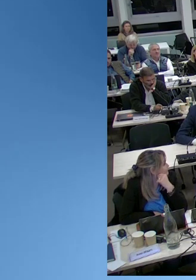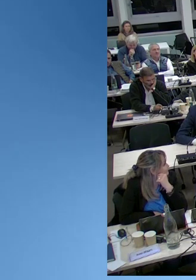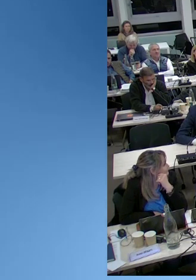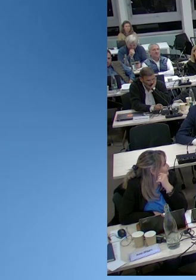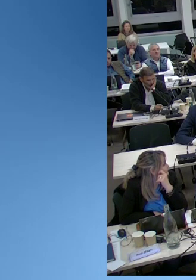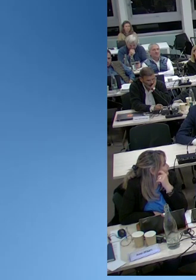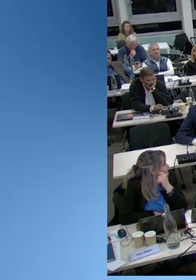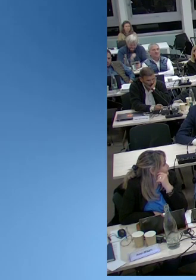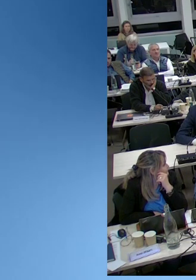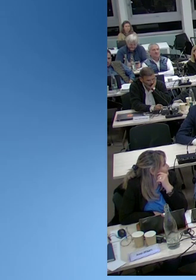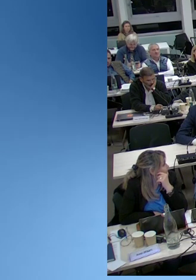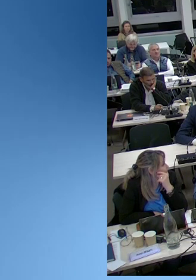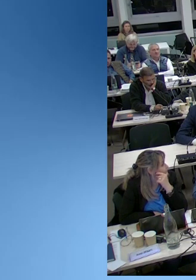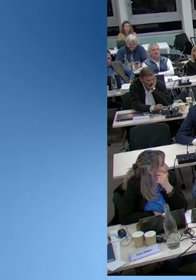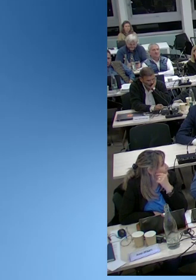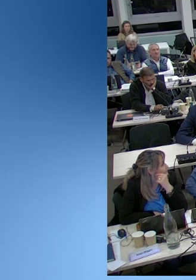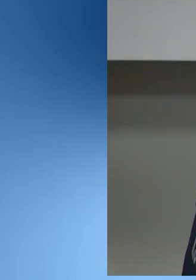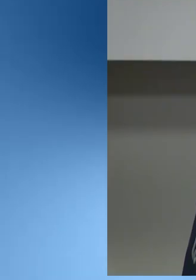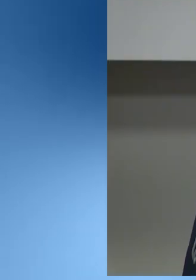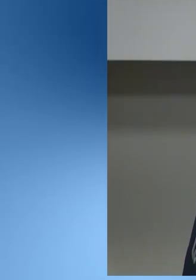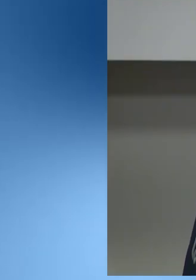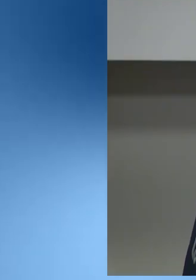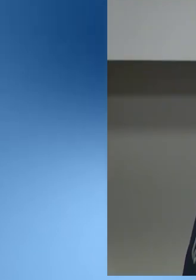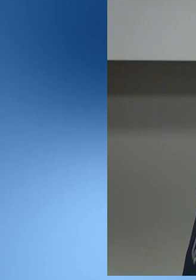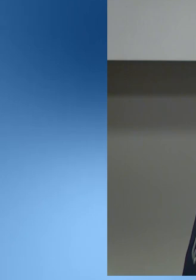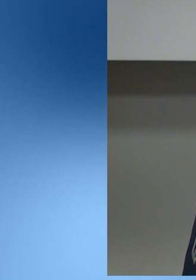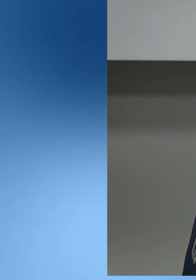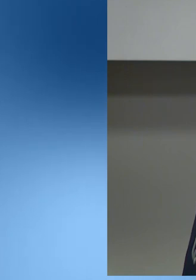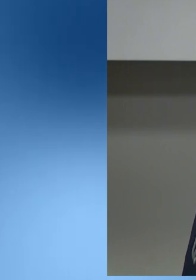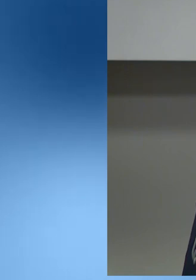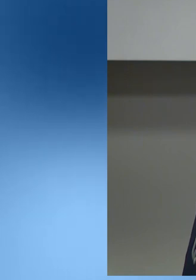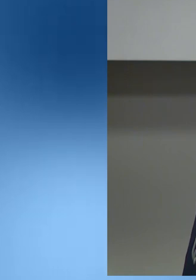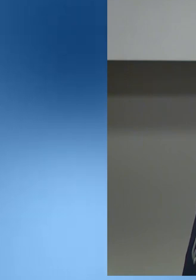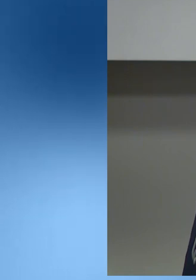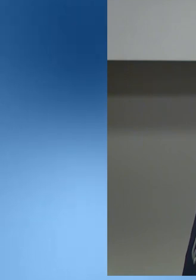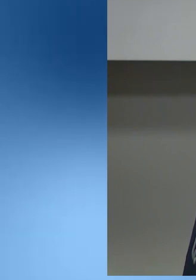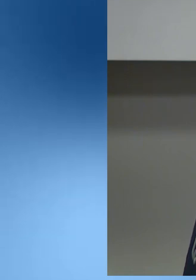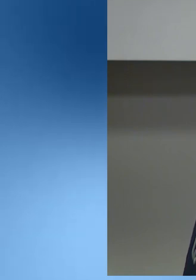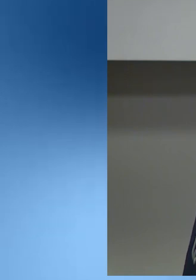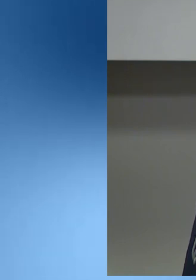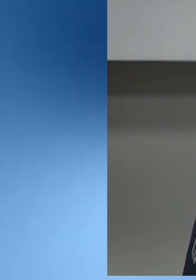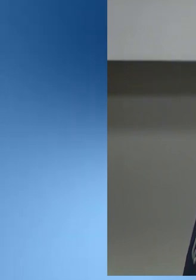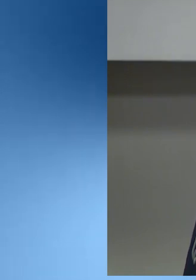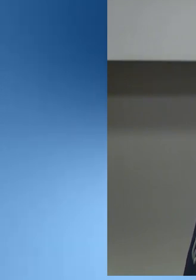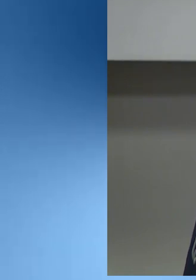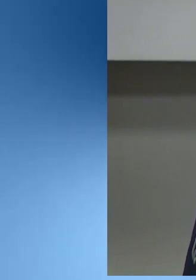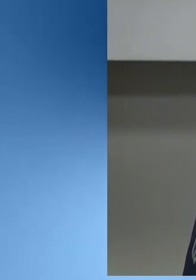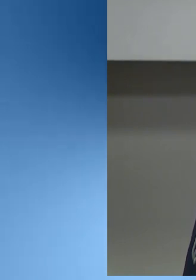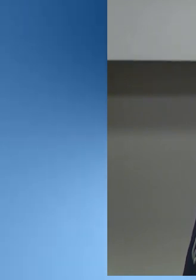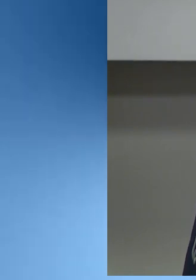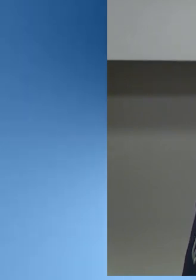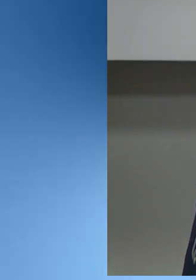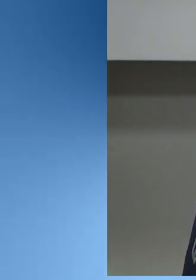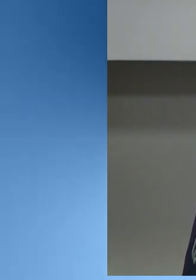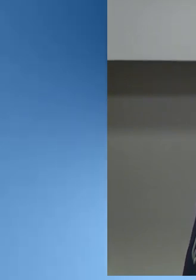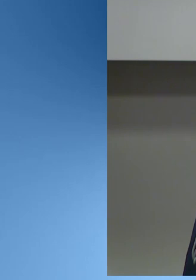s'organiser dans leur vie professionnelle et à coup sûr il y en a qui ont un rythme d'année scolaire d'autres qui ont